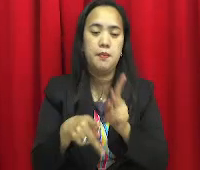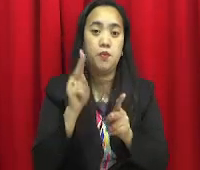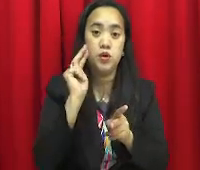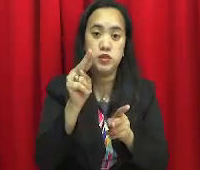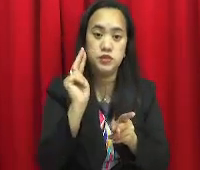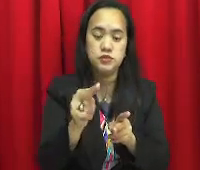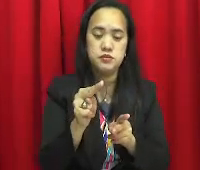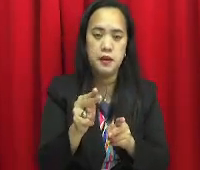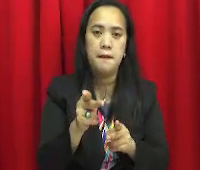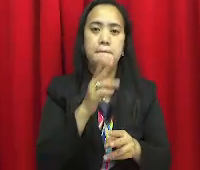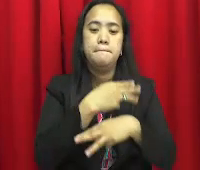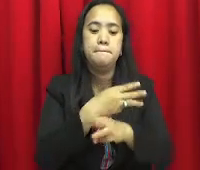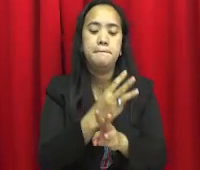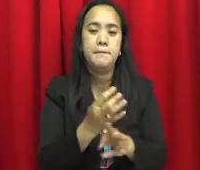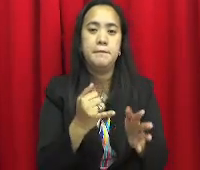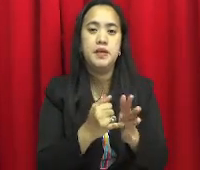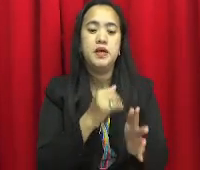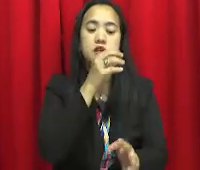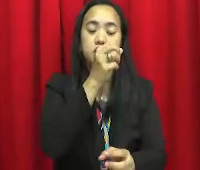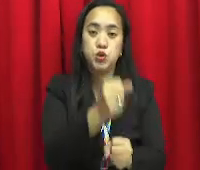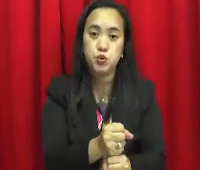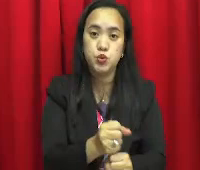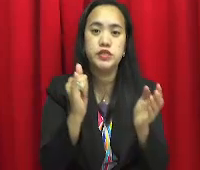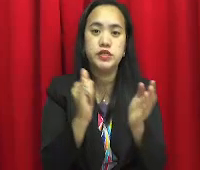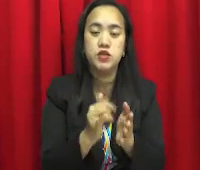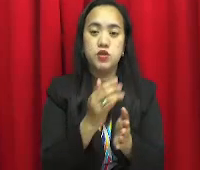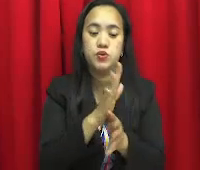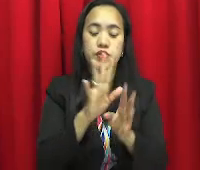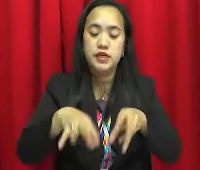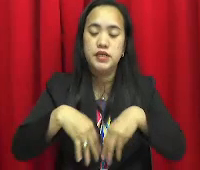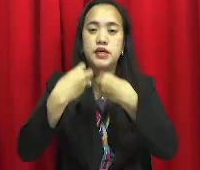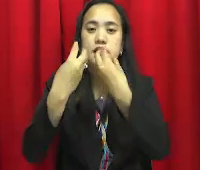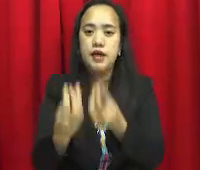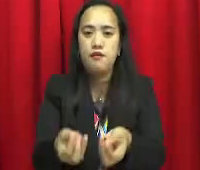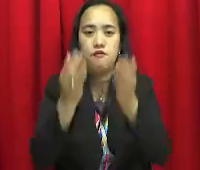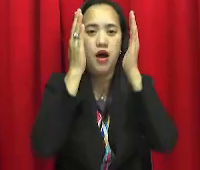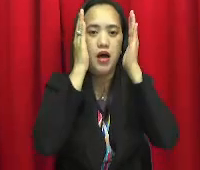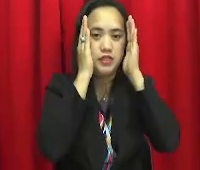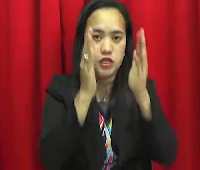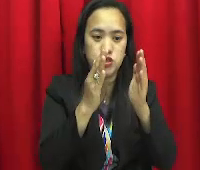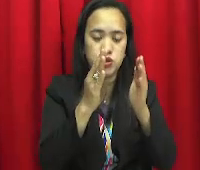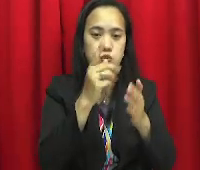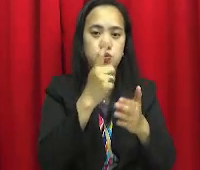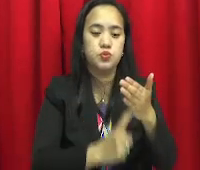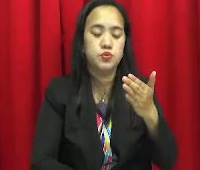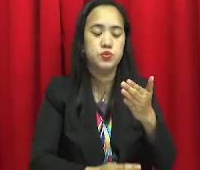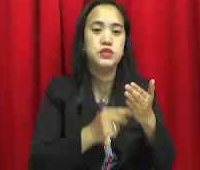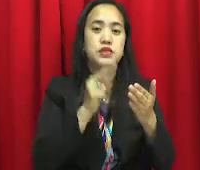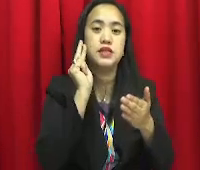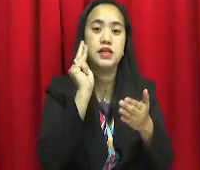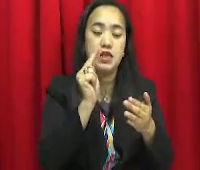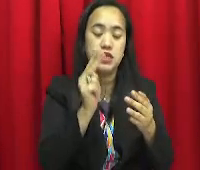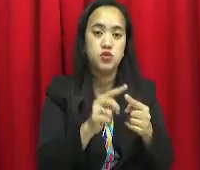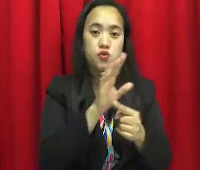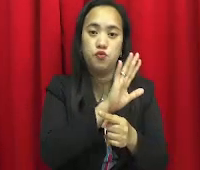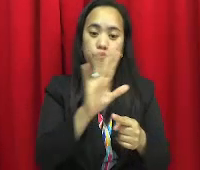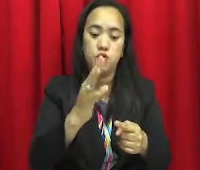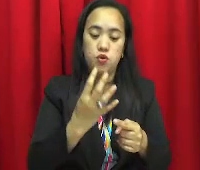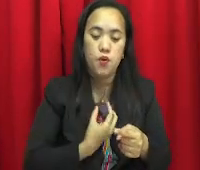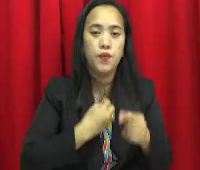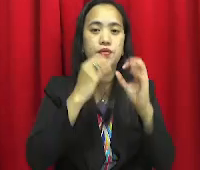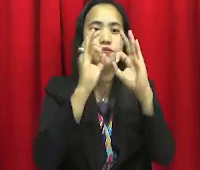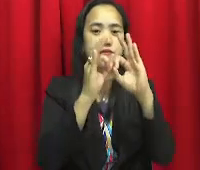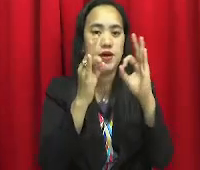be sure na nag-pay attention ka sa pangailangan ng pamilya mo. Ganyan po yan. Alright? So, never na mag-relax